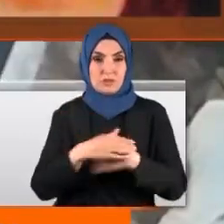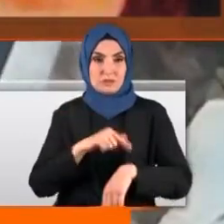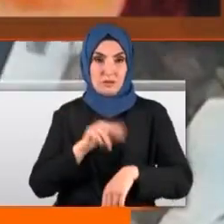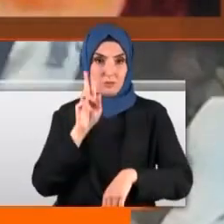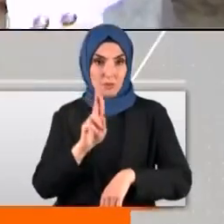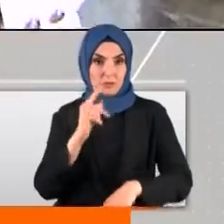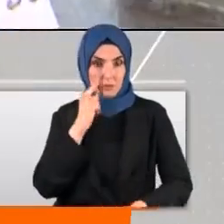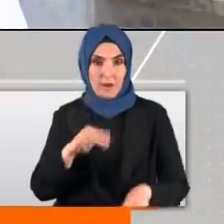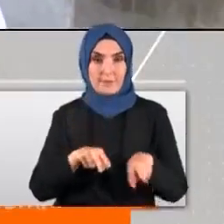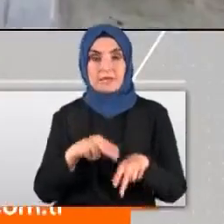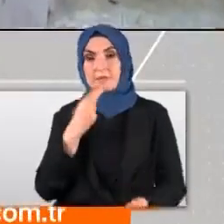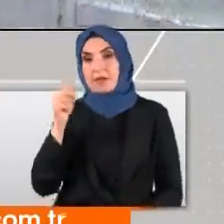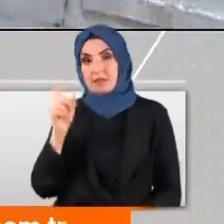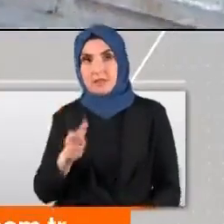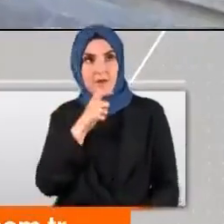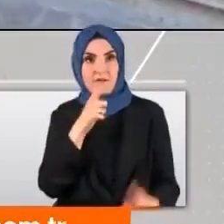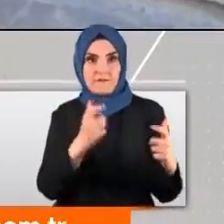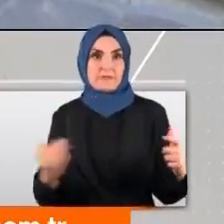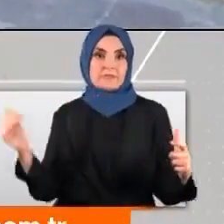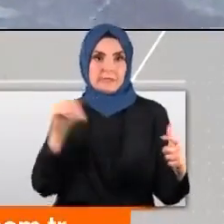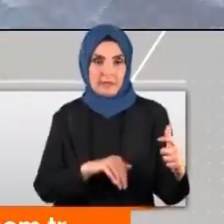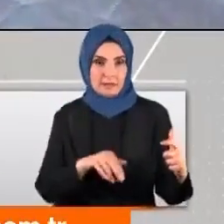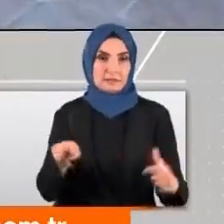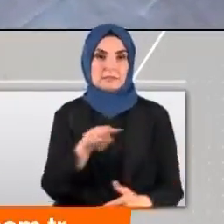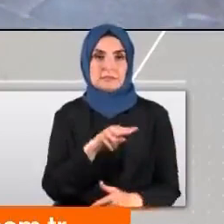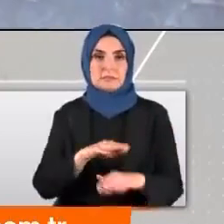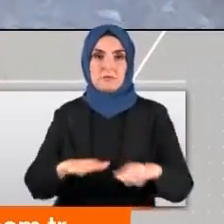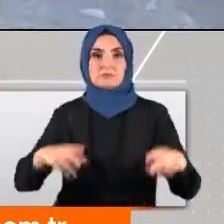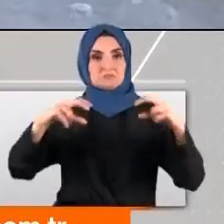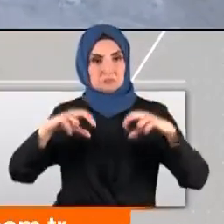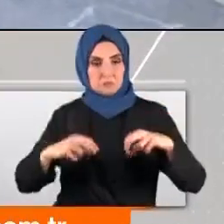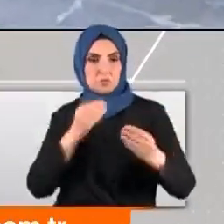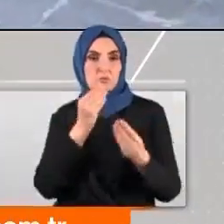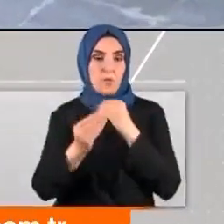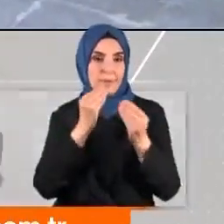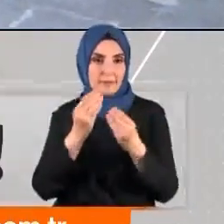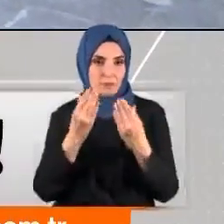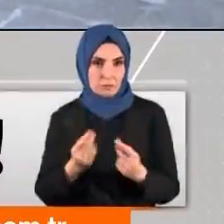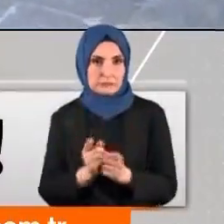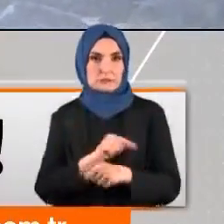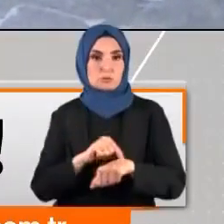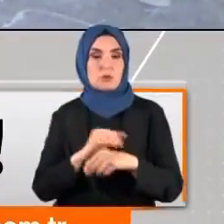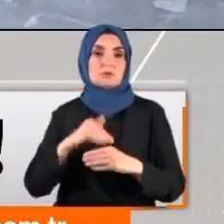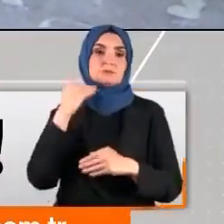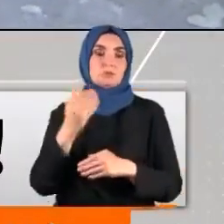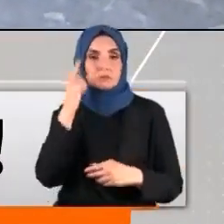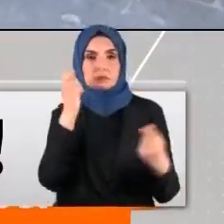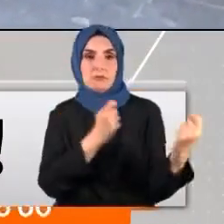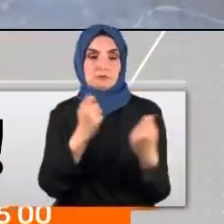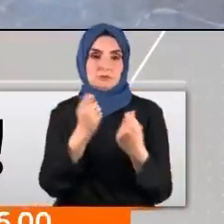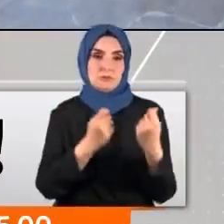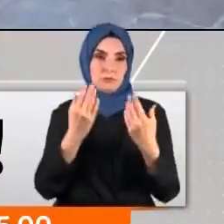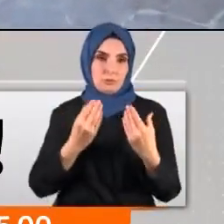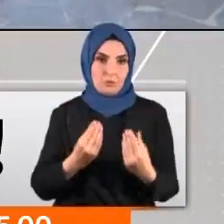kafeye geldi. İkili bir masaya oturdu, sohbet etmeye başladı ancak o sohbet kısa süre sonra tartışmaya dönünce ikili